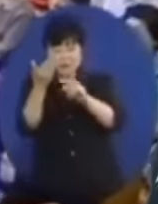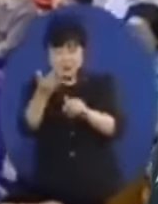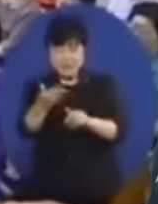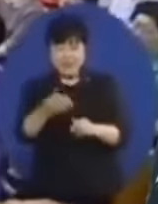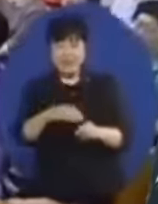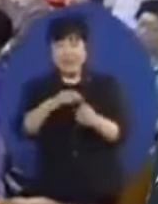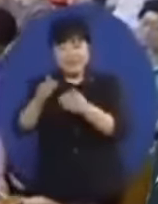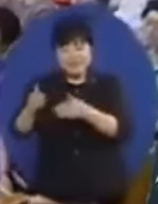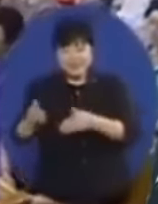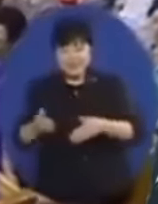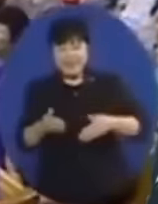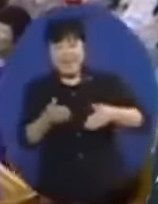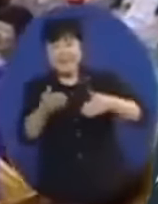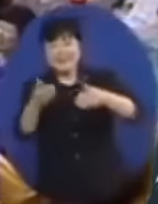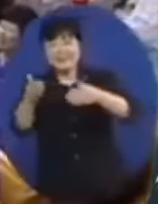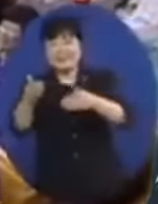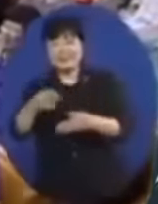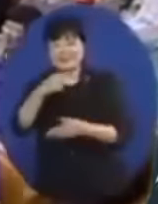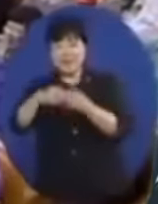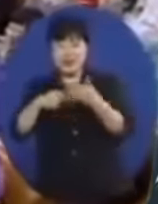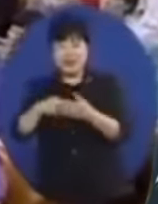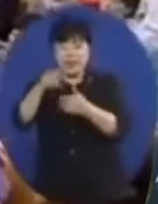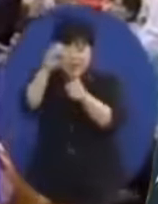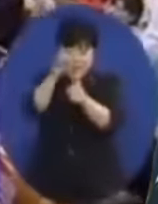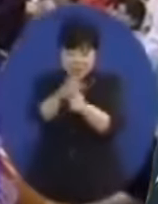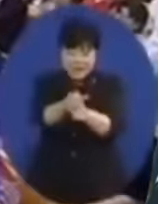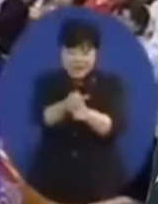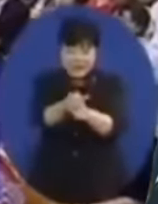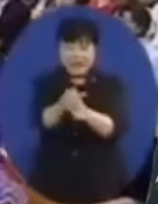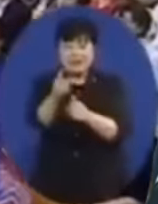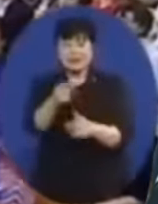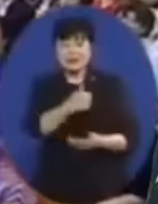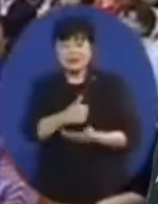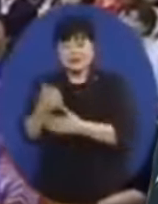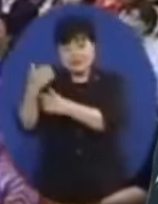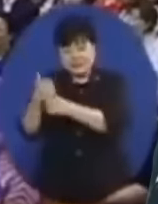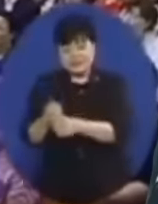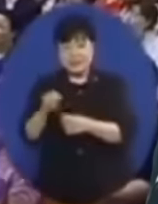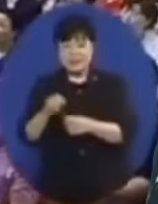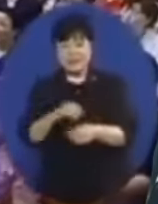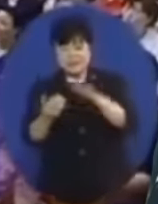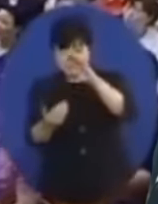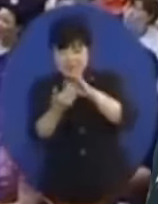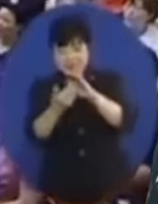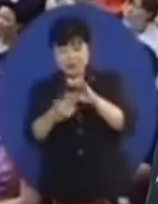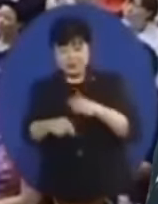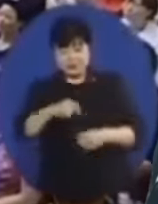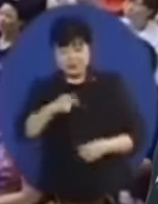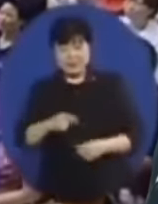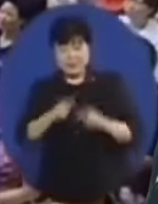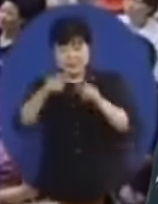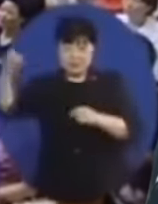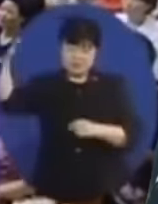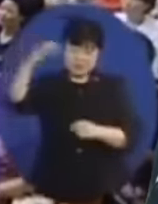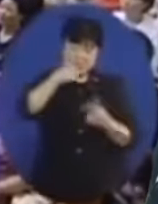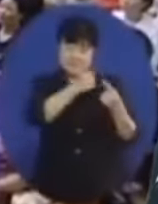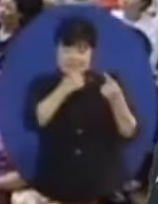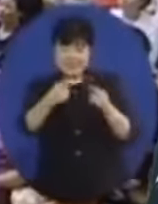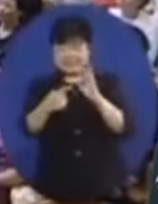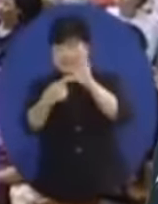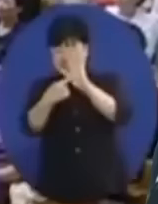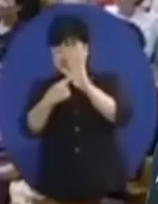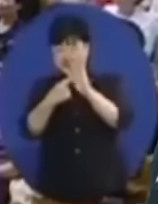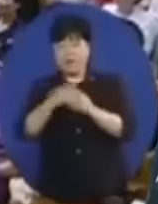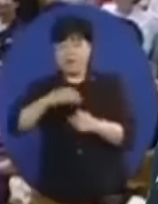이루어 주시려다. 내 길을 야훼께 맡기라. 그를 의지하면 그가 이루시고 내 의를 빛같이